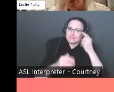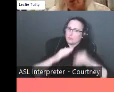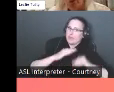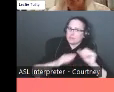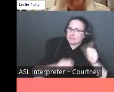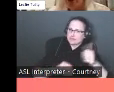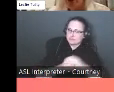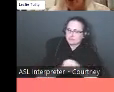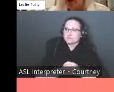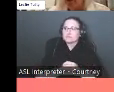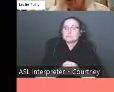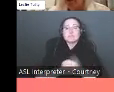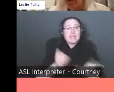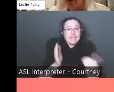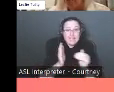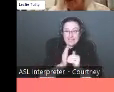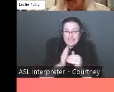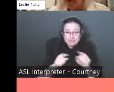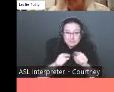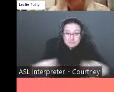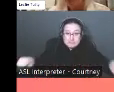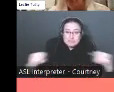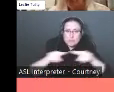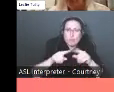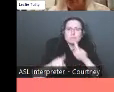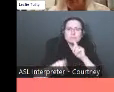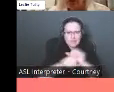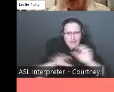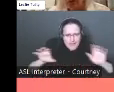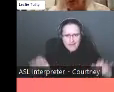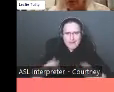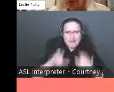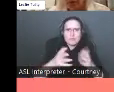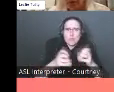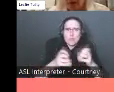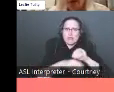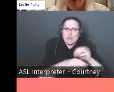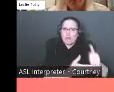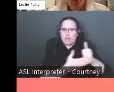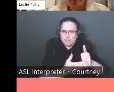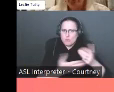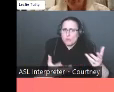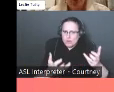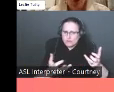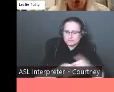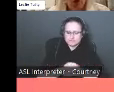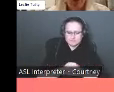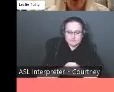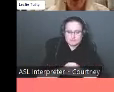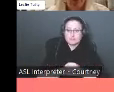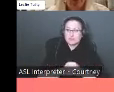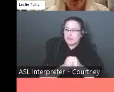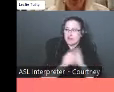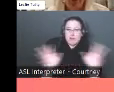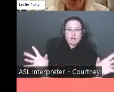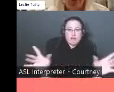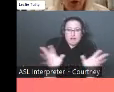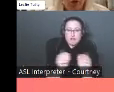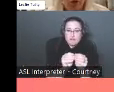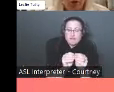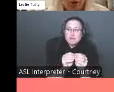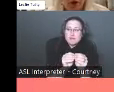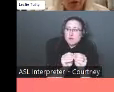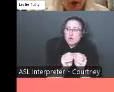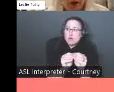stéréotype, un grand nombre de ces femmes ont recherché activement de l'aide par intervention,